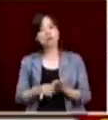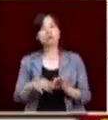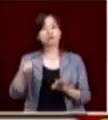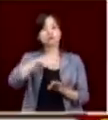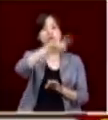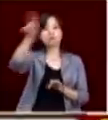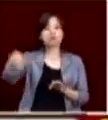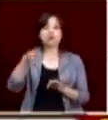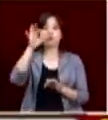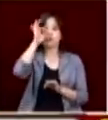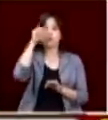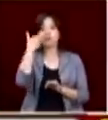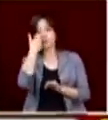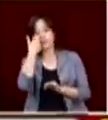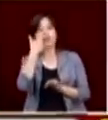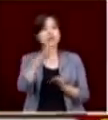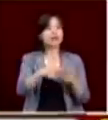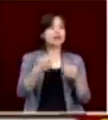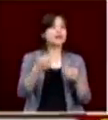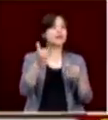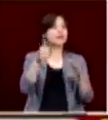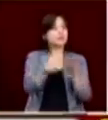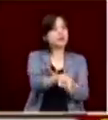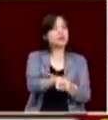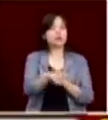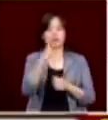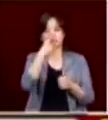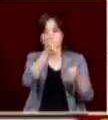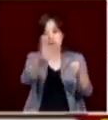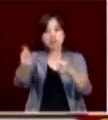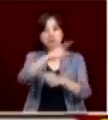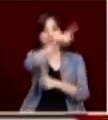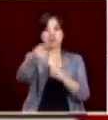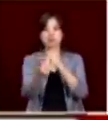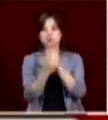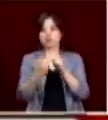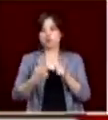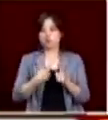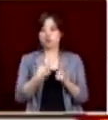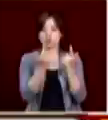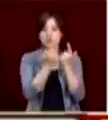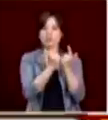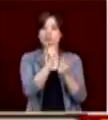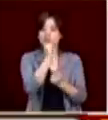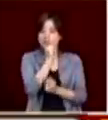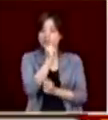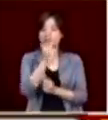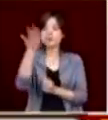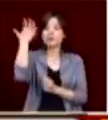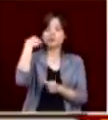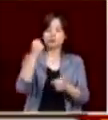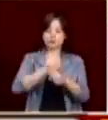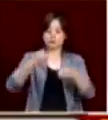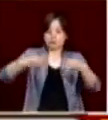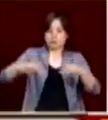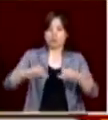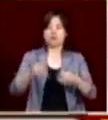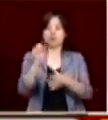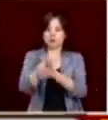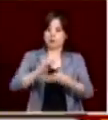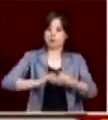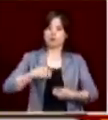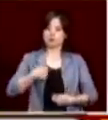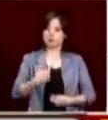家在看啥人来选，我真感谢大家对我特别关政策有加肯